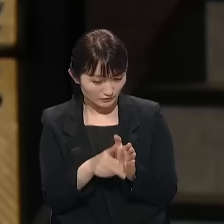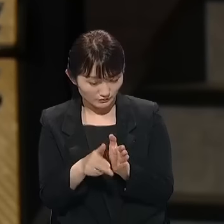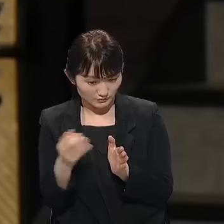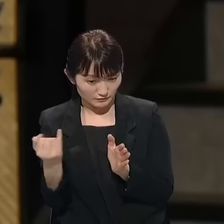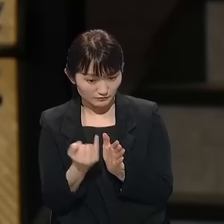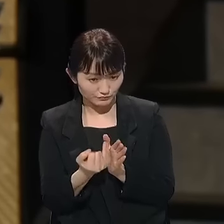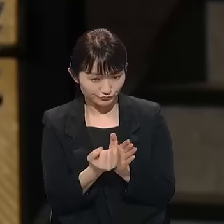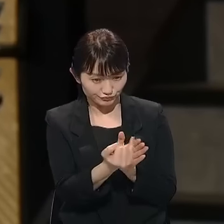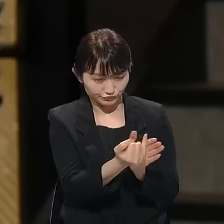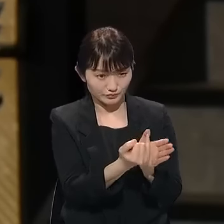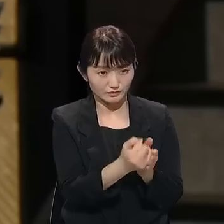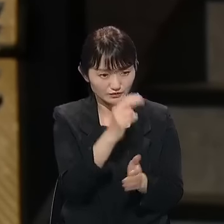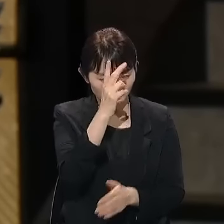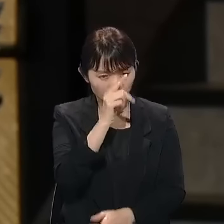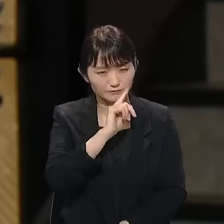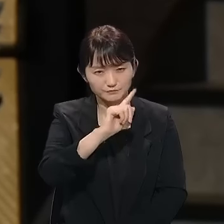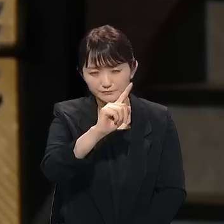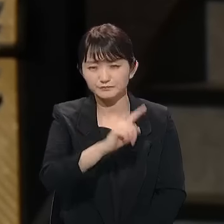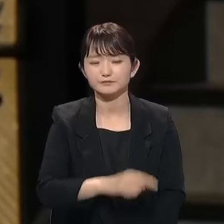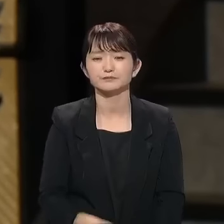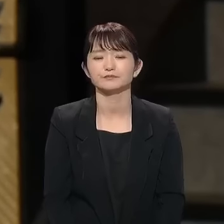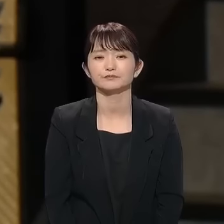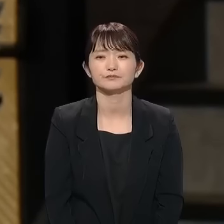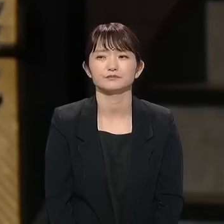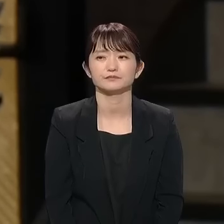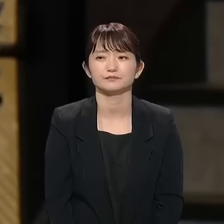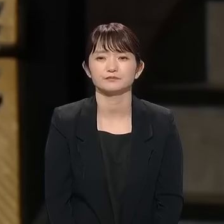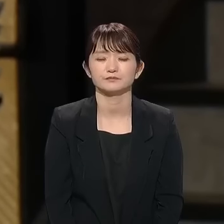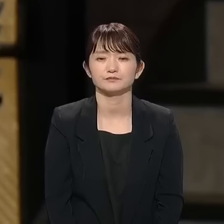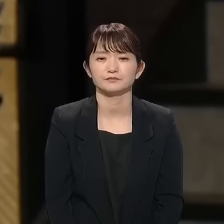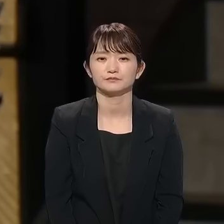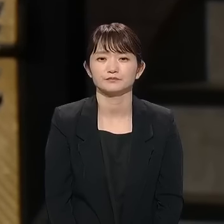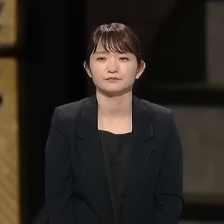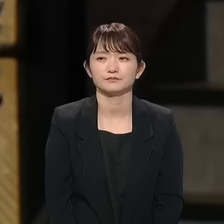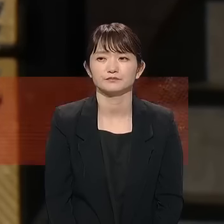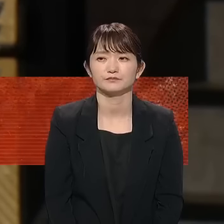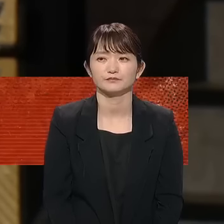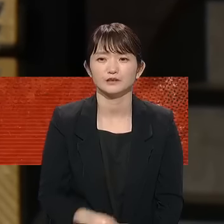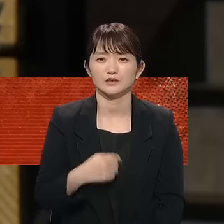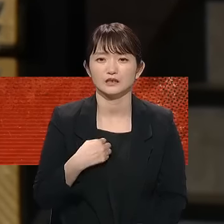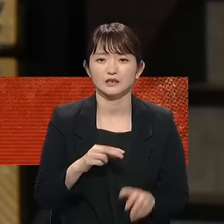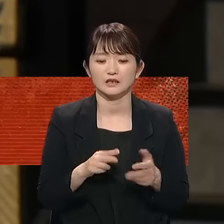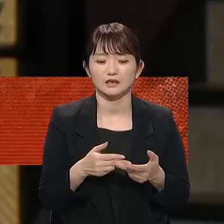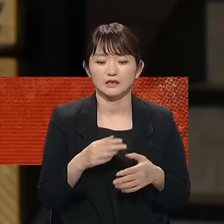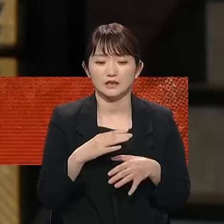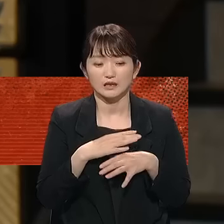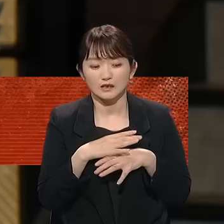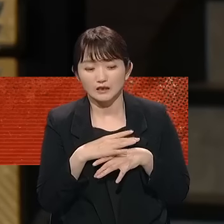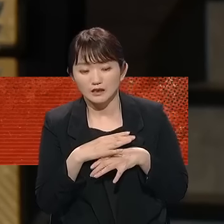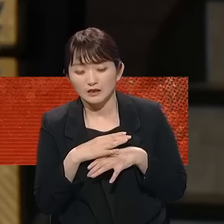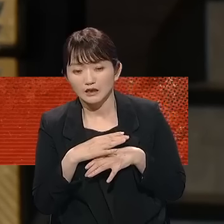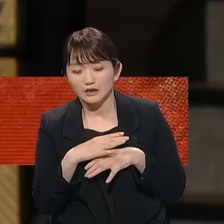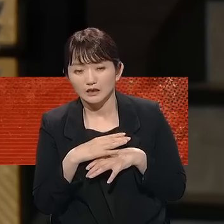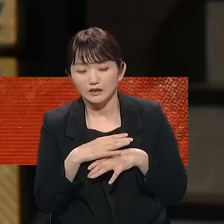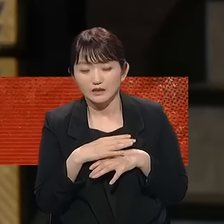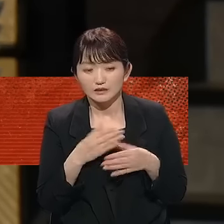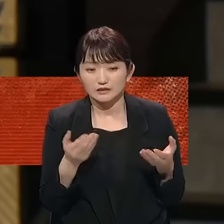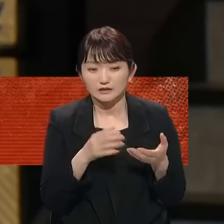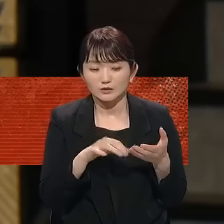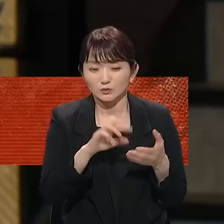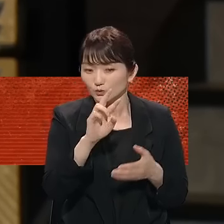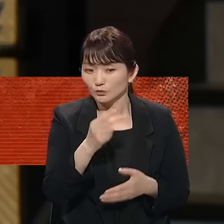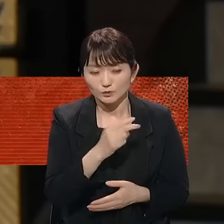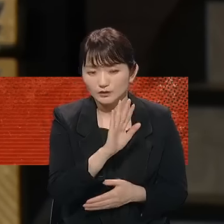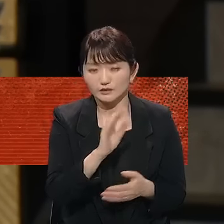이제 경찰에 신고를 했다라고 합니다. 그래서 그 본인이 좀 두려워서 자기가 있는 그 카페로 돌아가지 않고